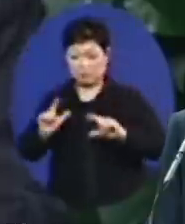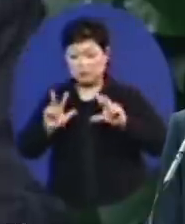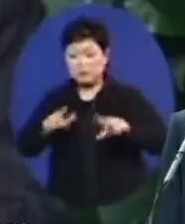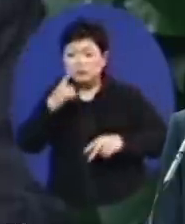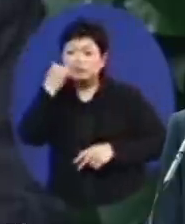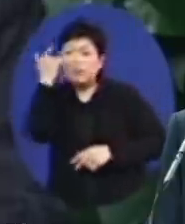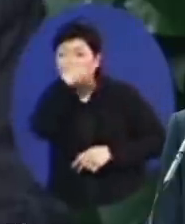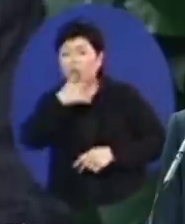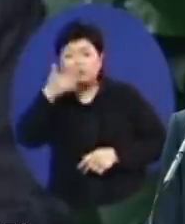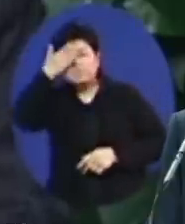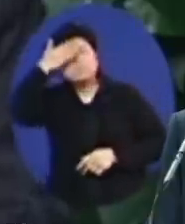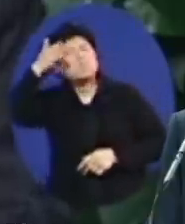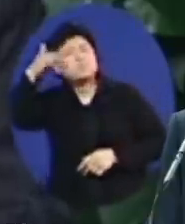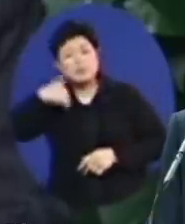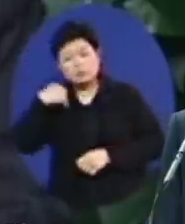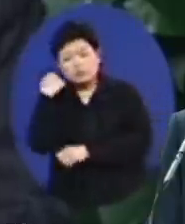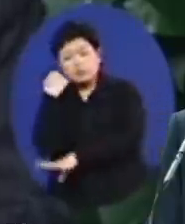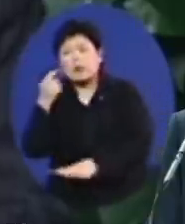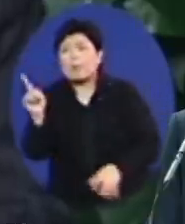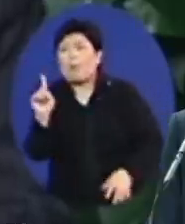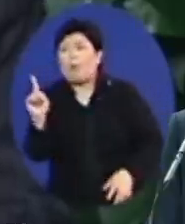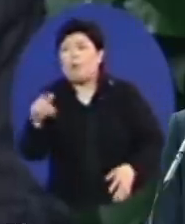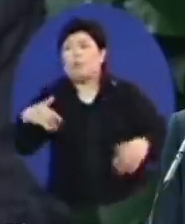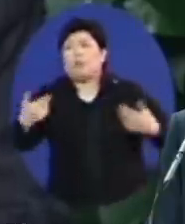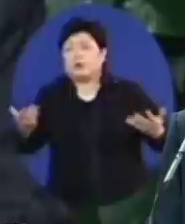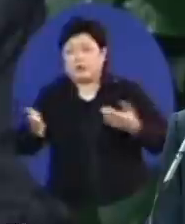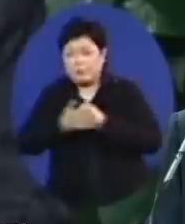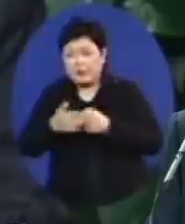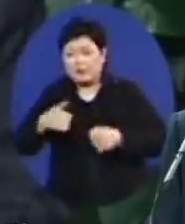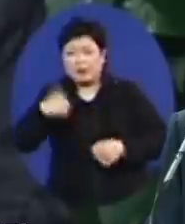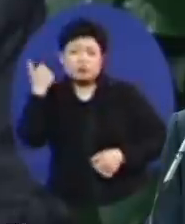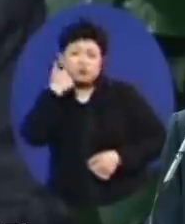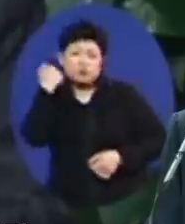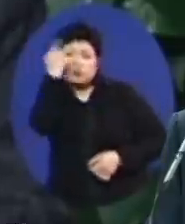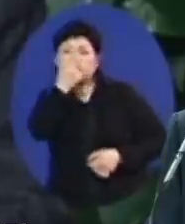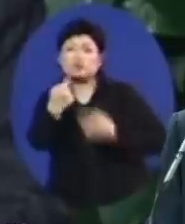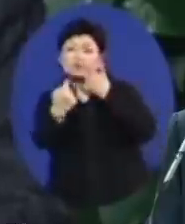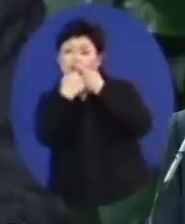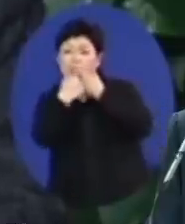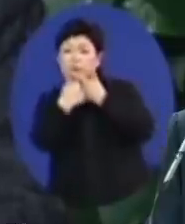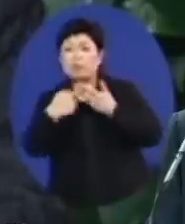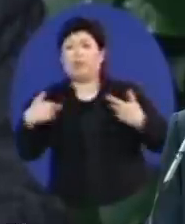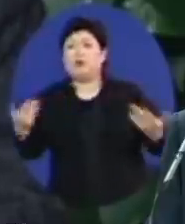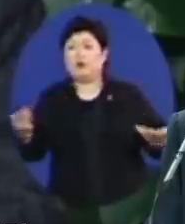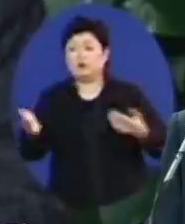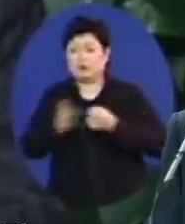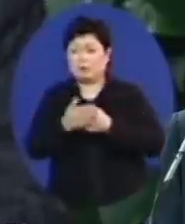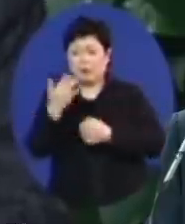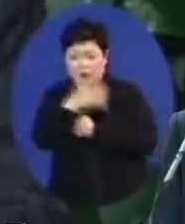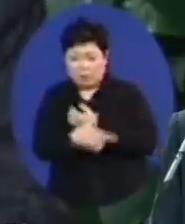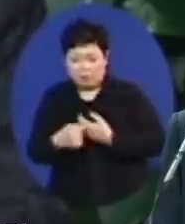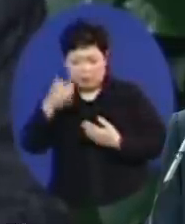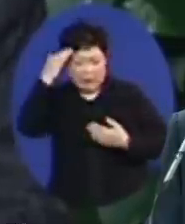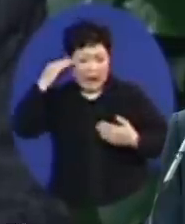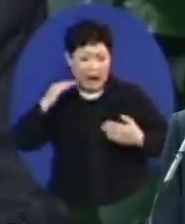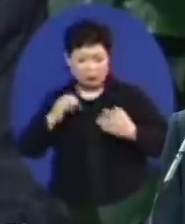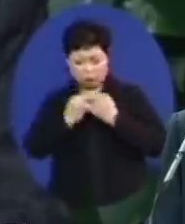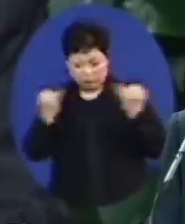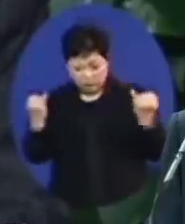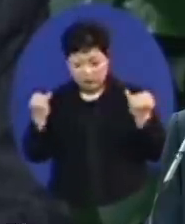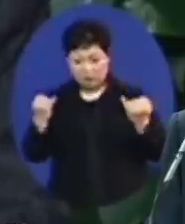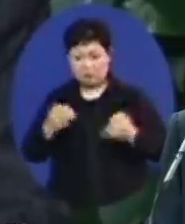부모를 모르니까 뿌리를 알 수 없습니다. 내가 정체성이 없습니다. 분명히 몸은 한국